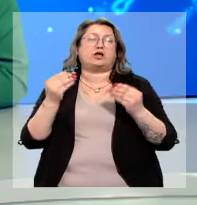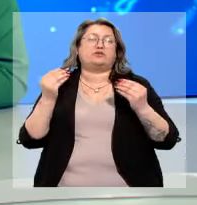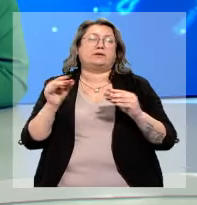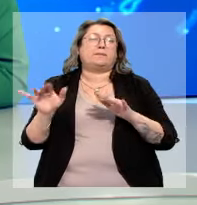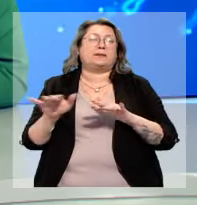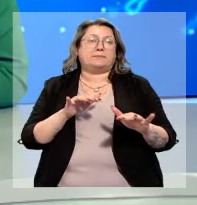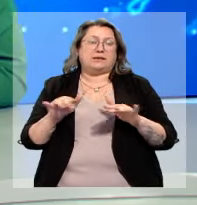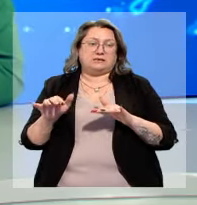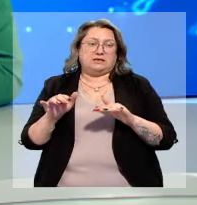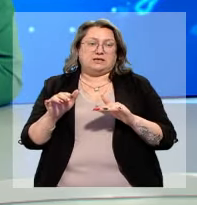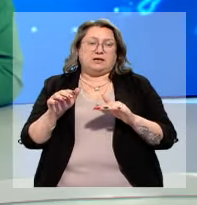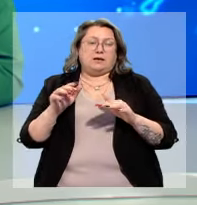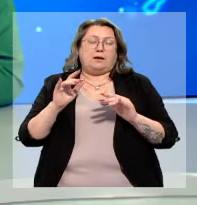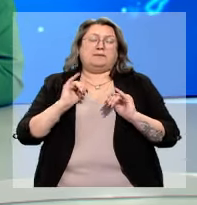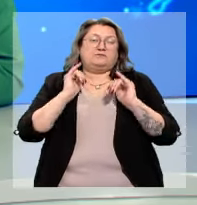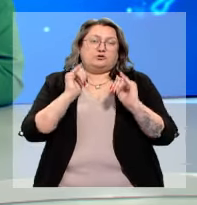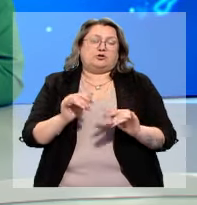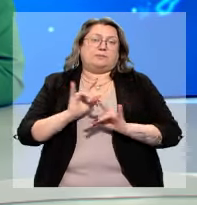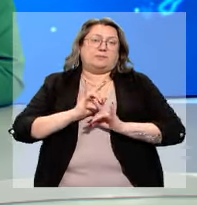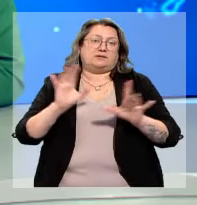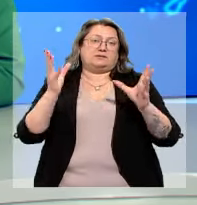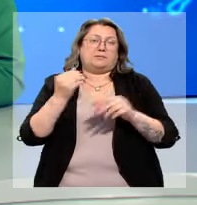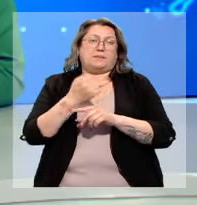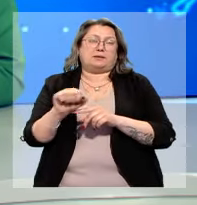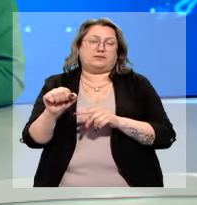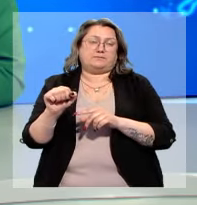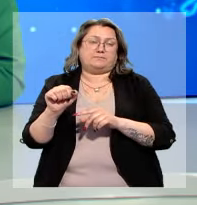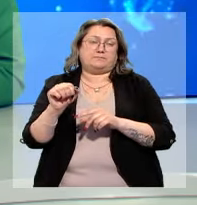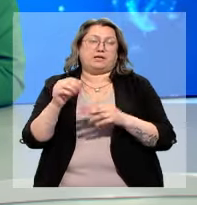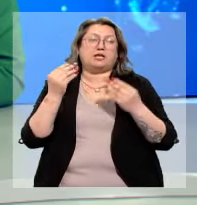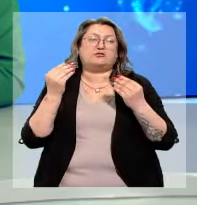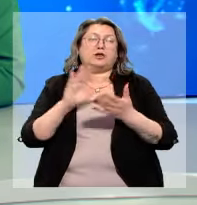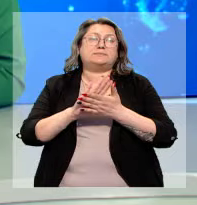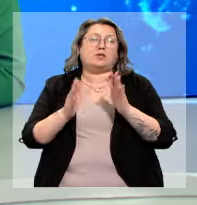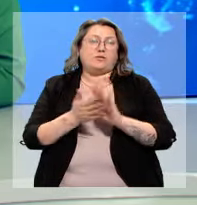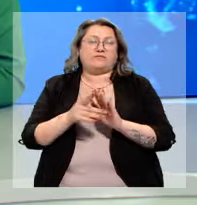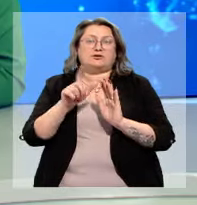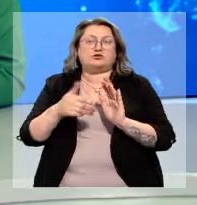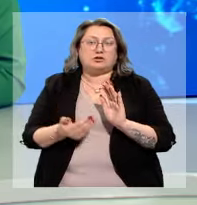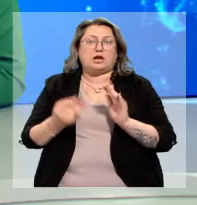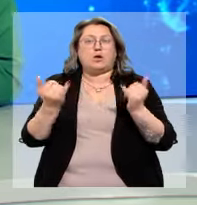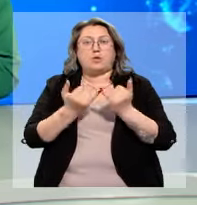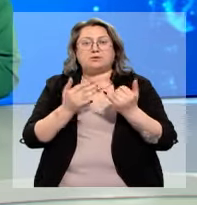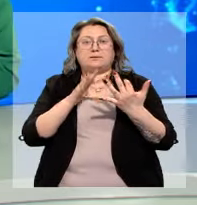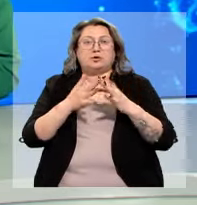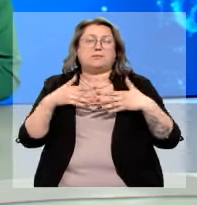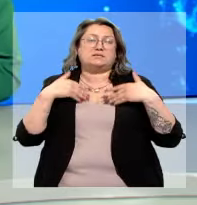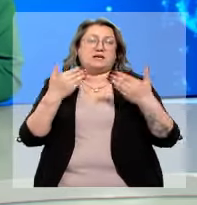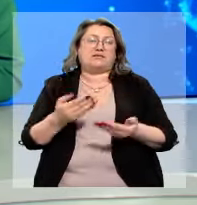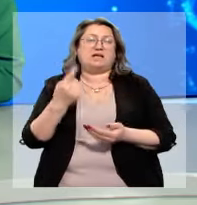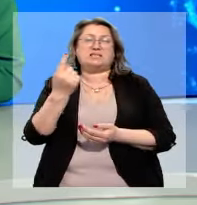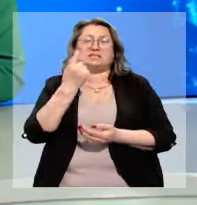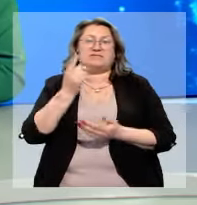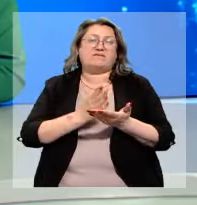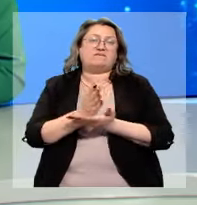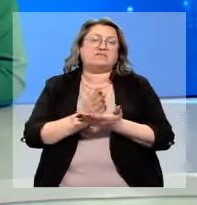торжественное мероприятие, посвященное празднованию Дня Победы. В торжественной обстановке жители и гости поселка поздравили